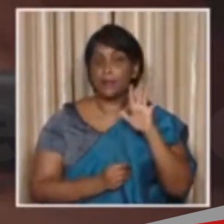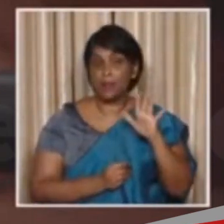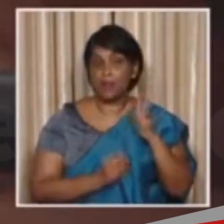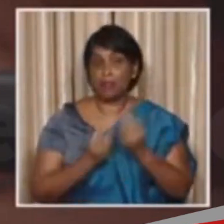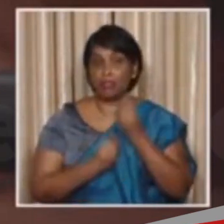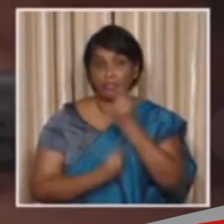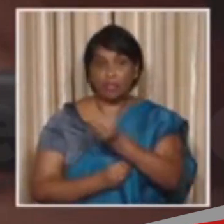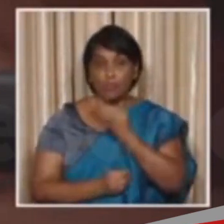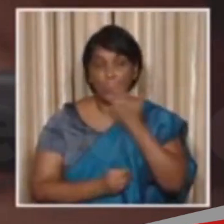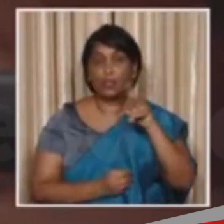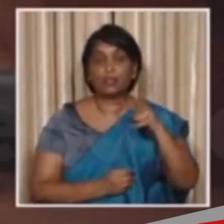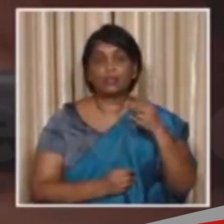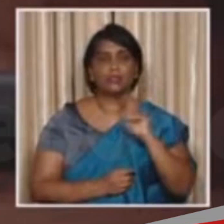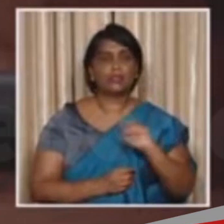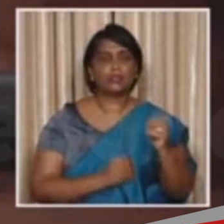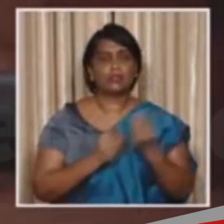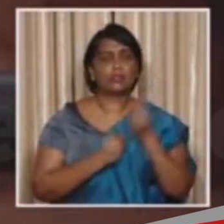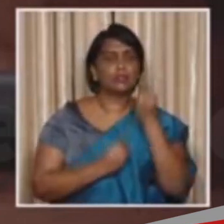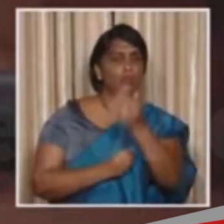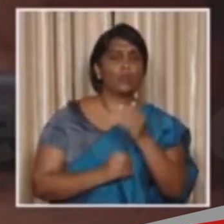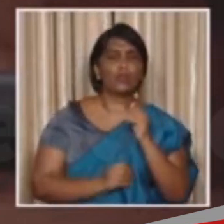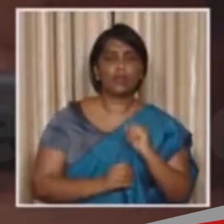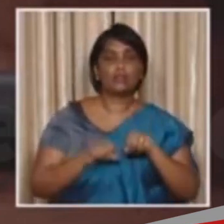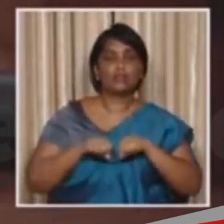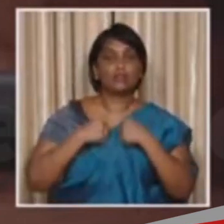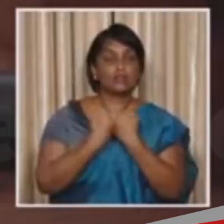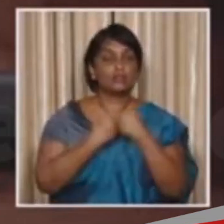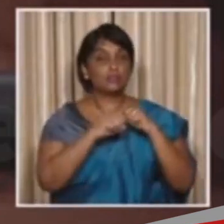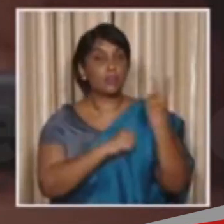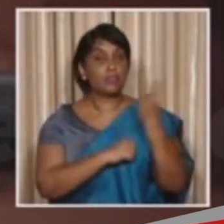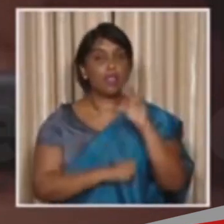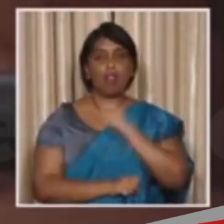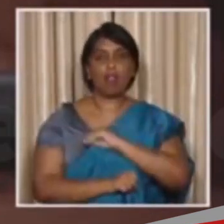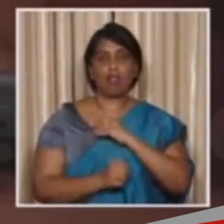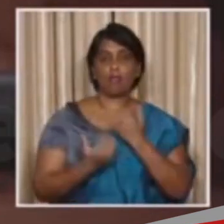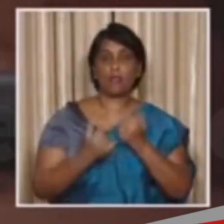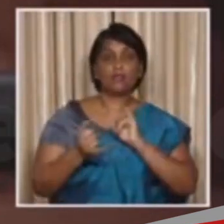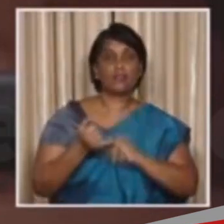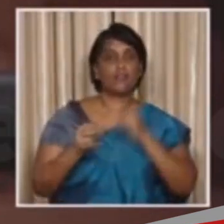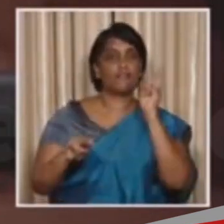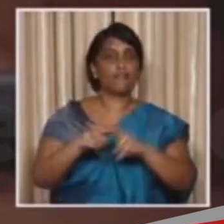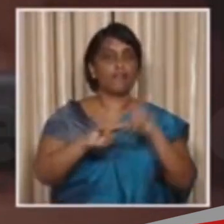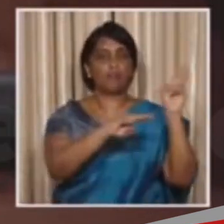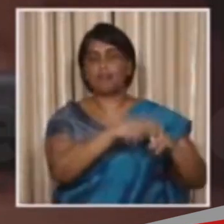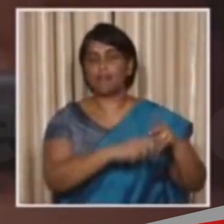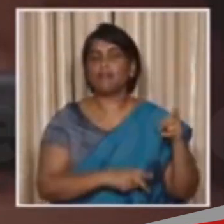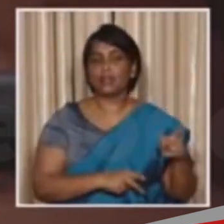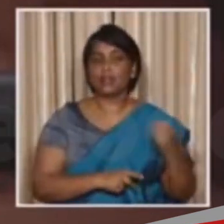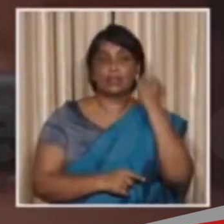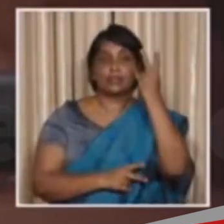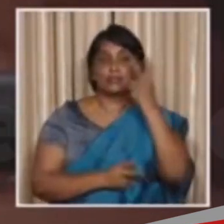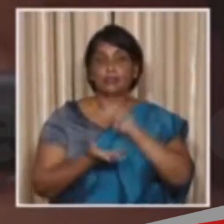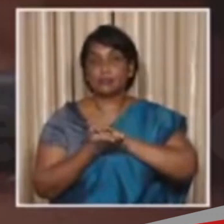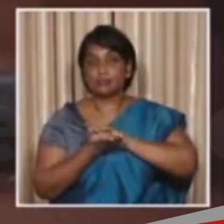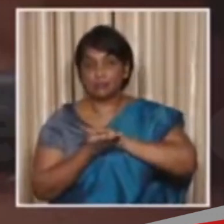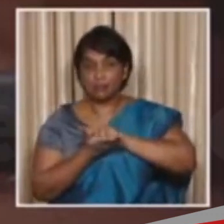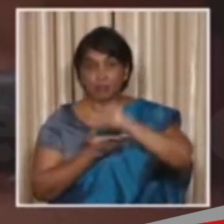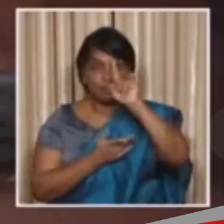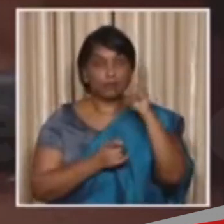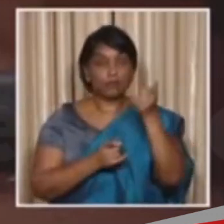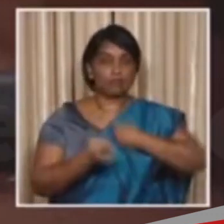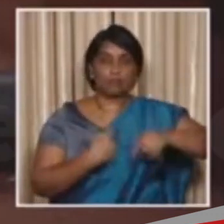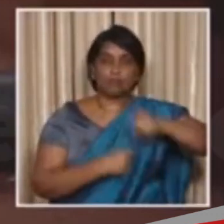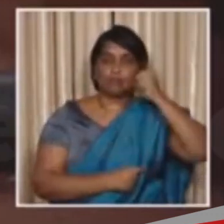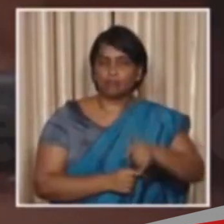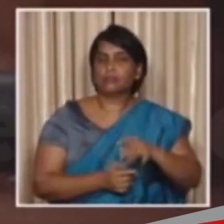තිබියදී 210ට ලබා දුන්නේ සමාගම් දෙකකට ලාභ ලබන්න. සාගලගේ යාළුවෝ එච්චරයි. සිංගප්පූරුවට යන්න කලින් කරපු එකඟතාවයන්